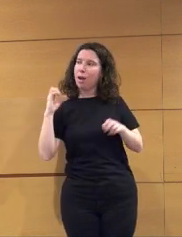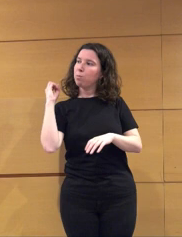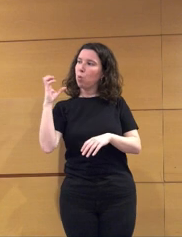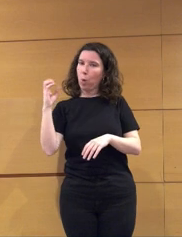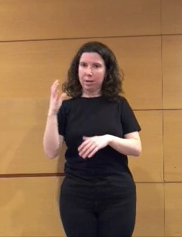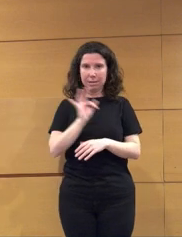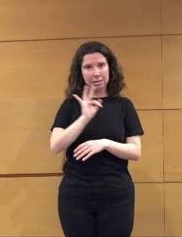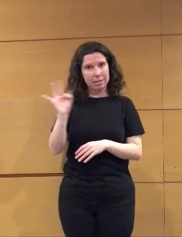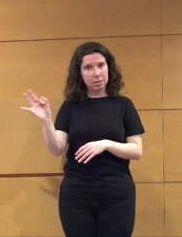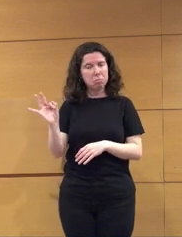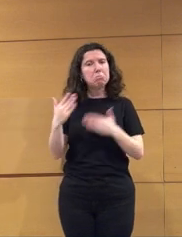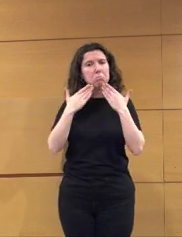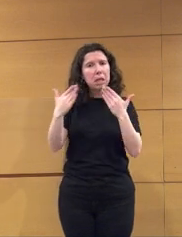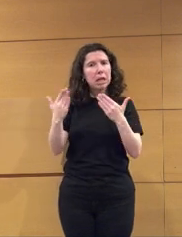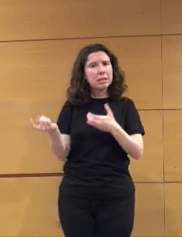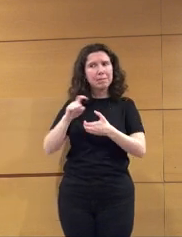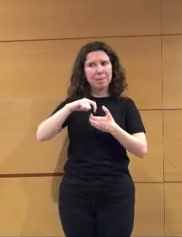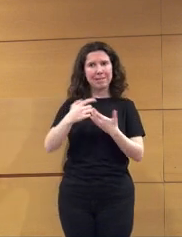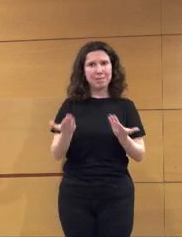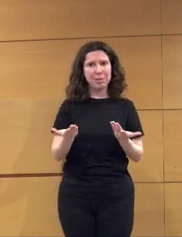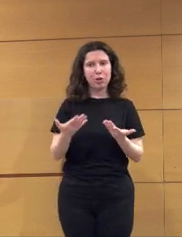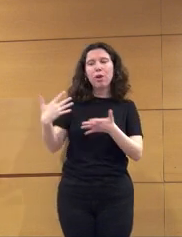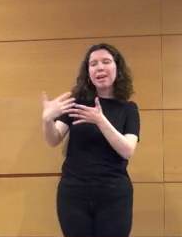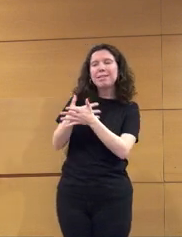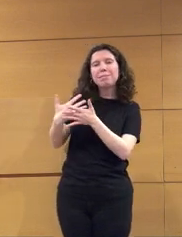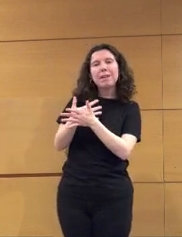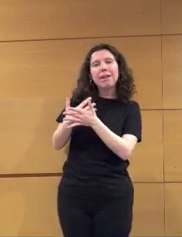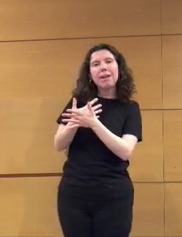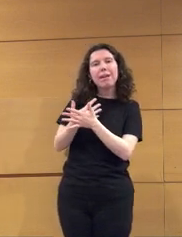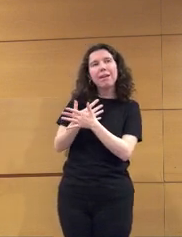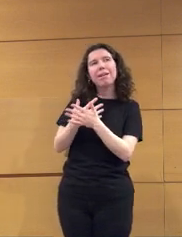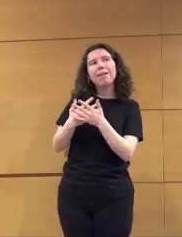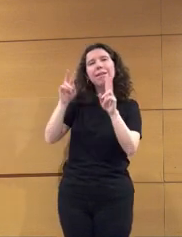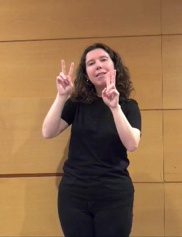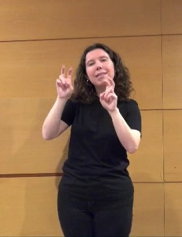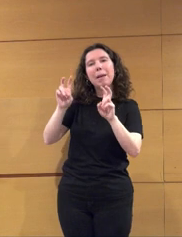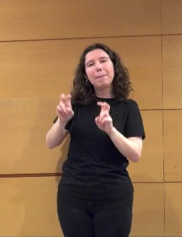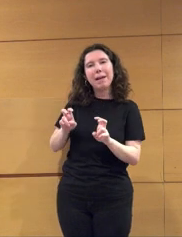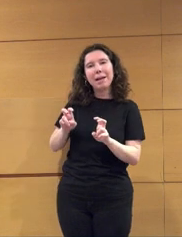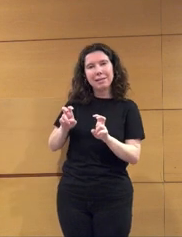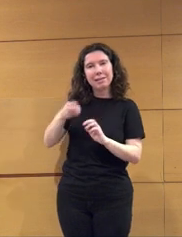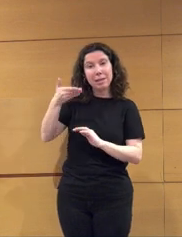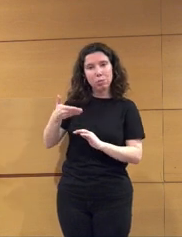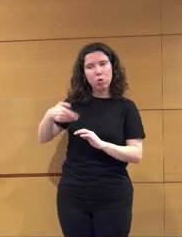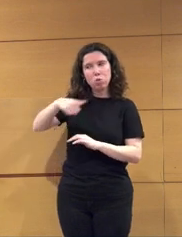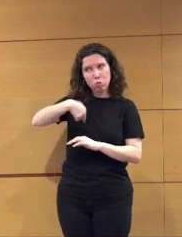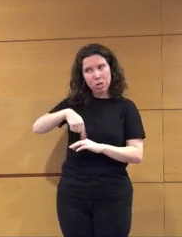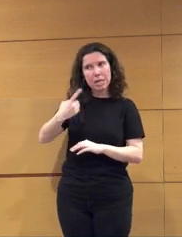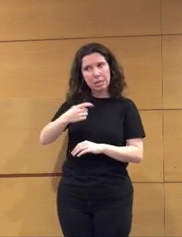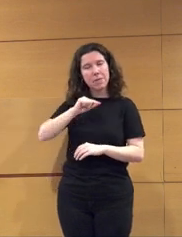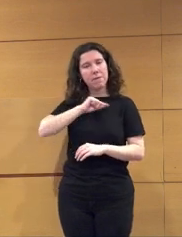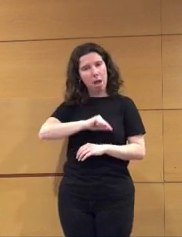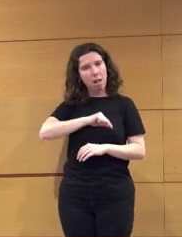seva participació, que ens explicaran una mica aspectes que hi hem d'anar pensant i hem d'anar treballant